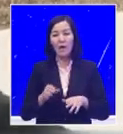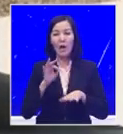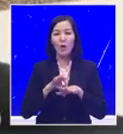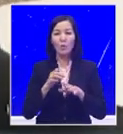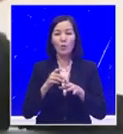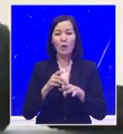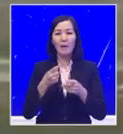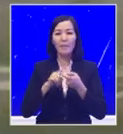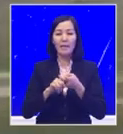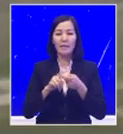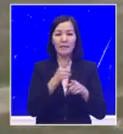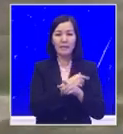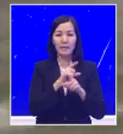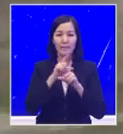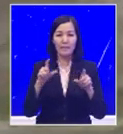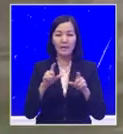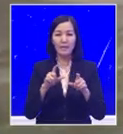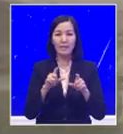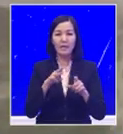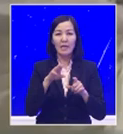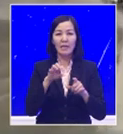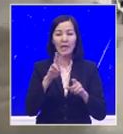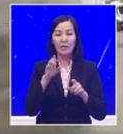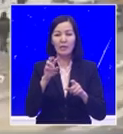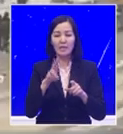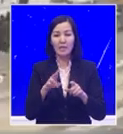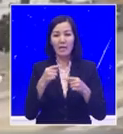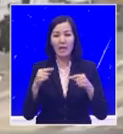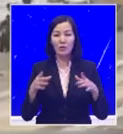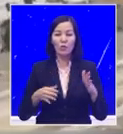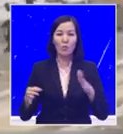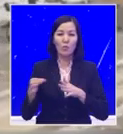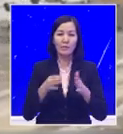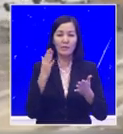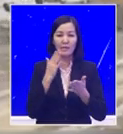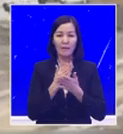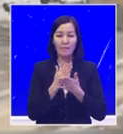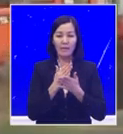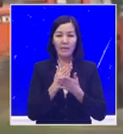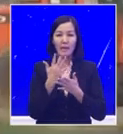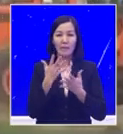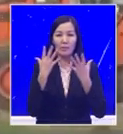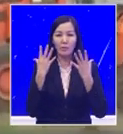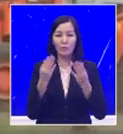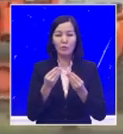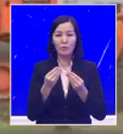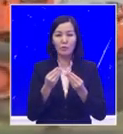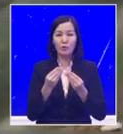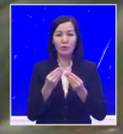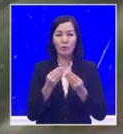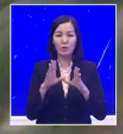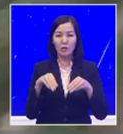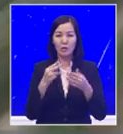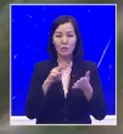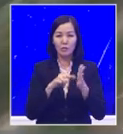байланысты емханалар Ташкент, Әндіжан, Наваи, Сурхандария облыстарында бой көтереді. Алғашқысын 5 күннің ішінде тапсыру